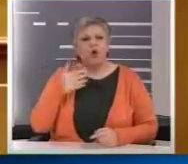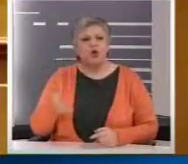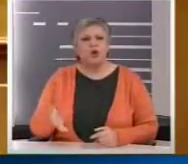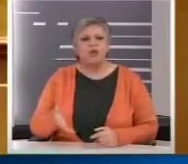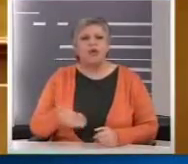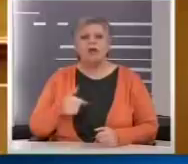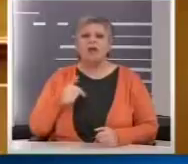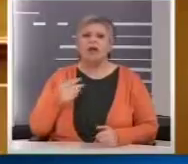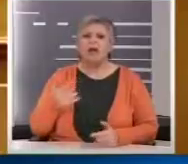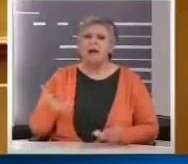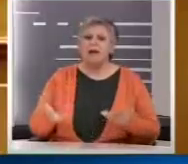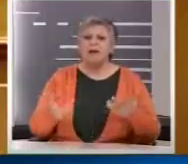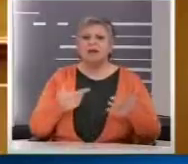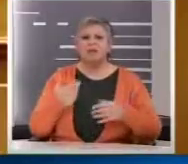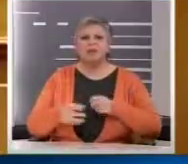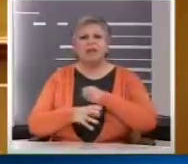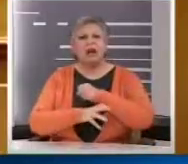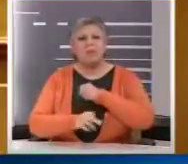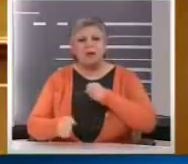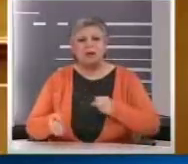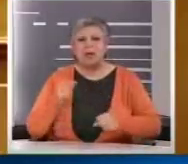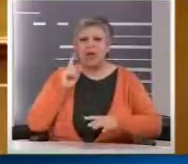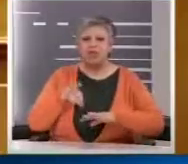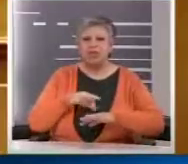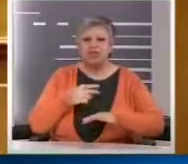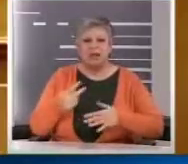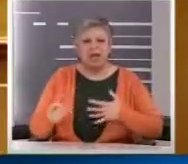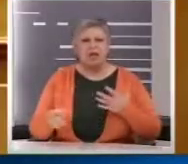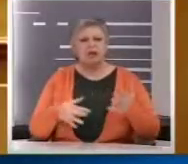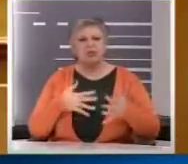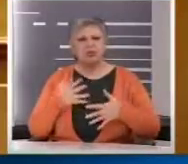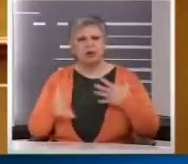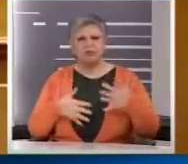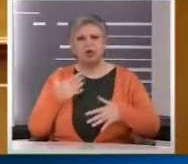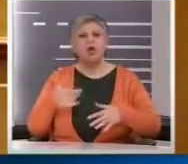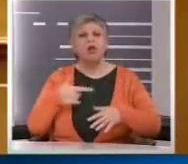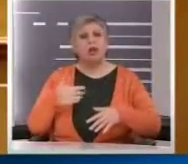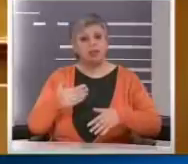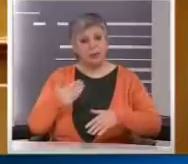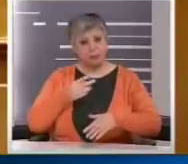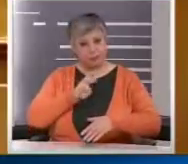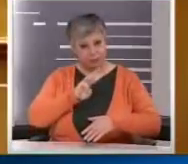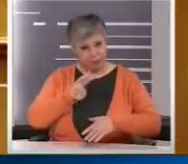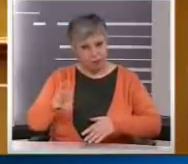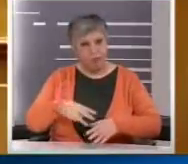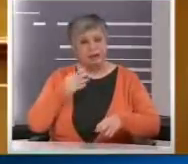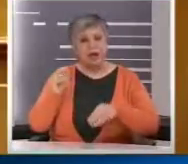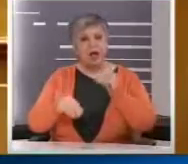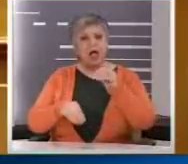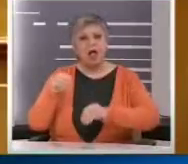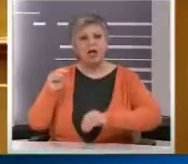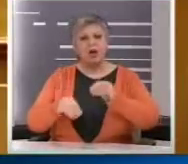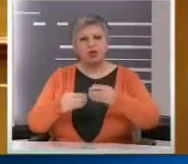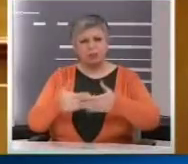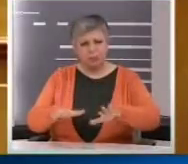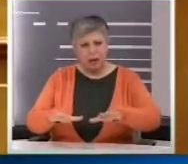γυναίκα, του λέει και τη γραμματέα του, τη γιαγιά του, δεν ξέρω και εγώ τι. Έκαμε τις εκλογές, φαίνεται και το έκλεισε. Γιατί αυτό ήταν και πολιτικό χρήμα. Μας κατηγορείτε για όλα